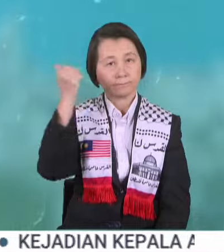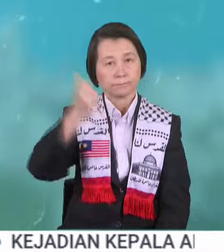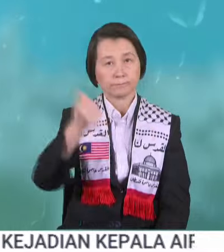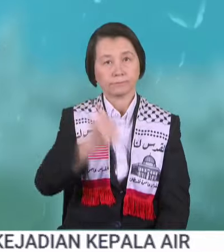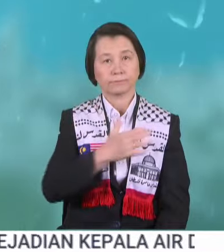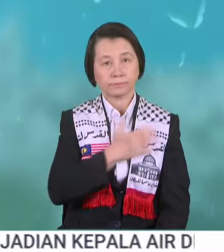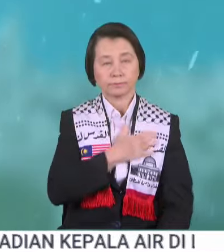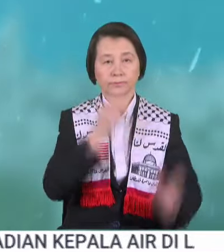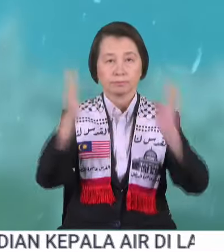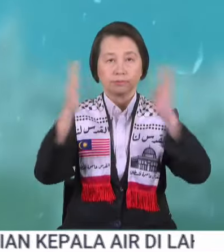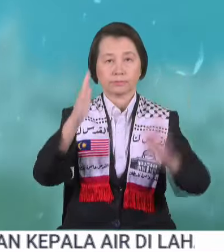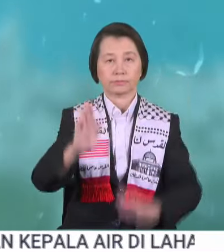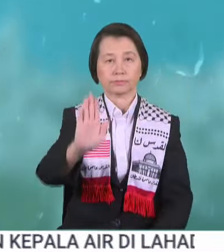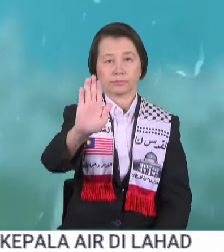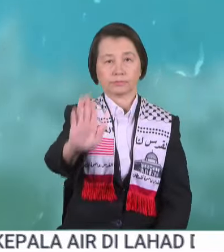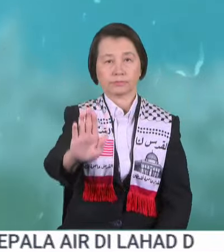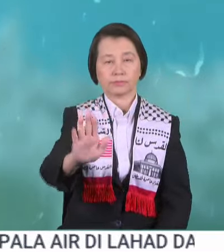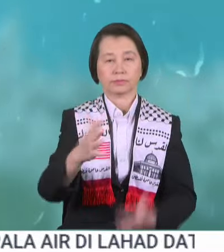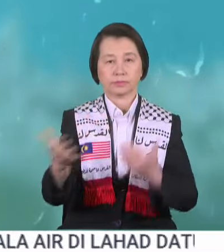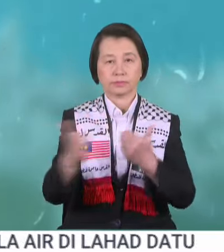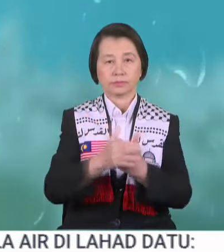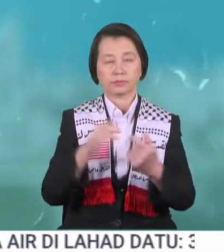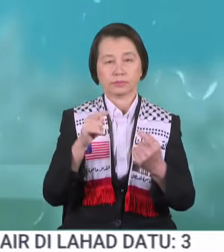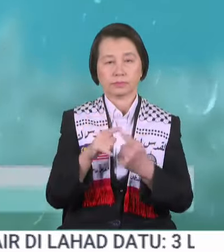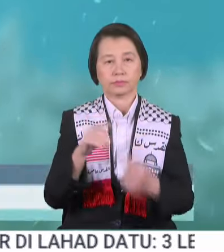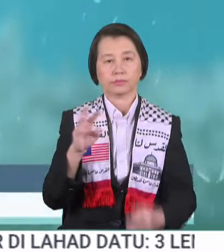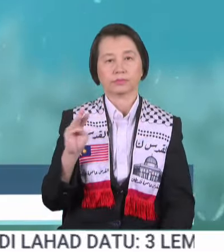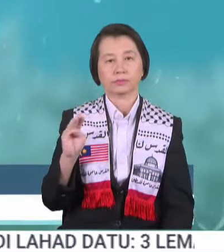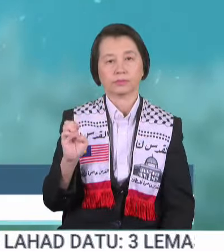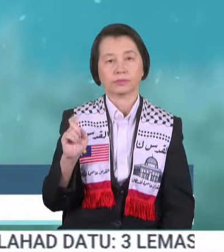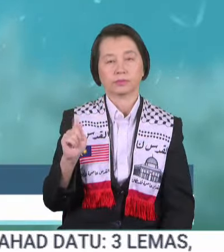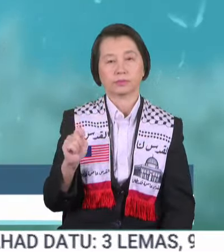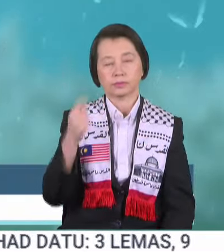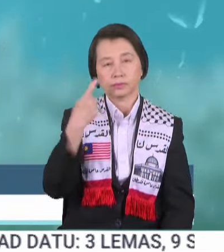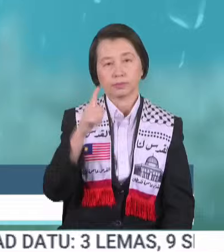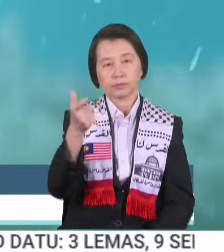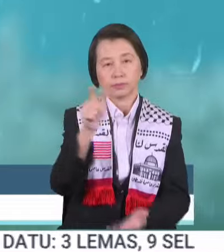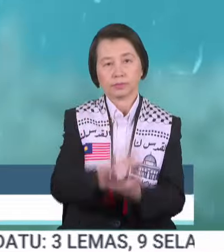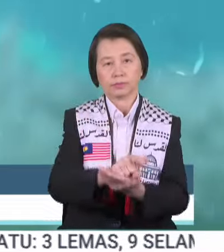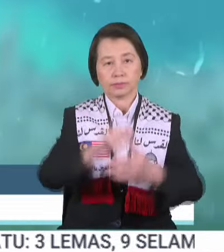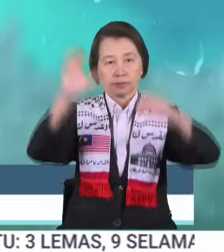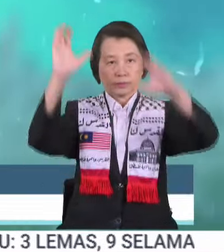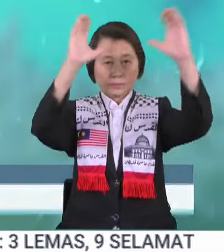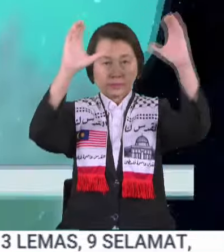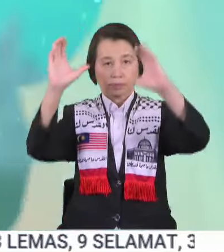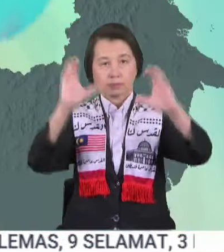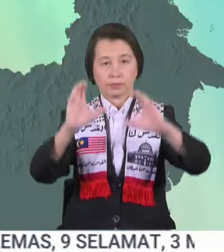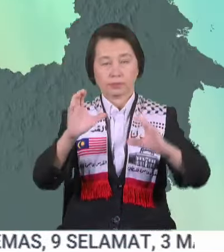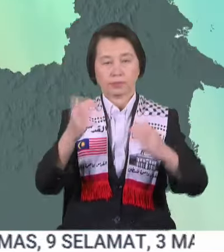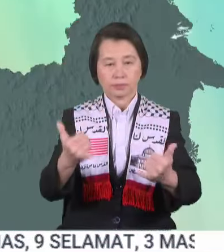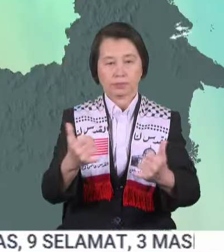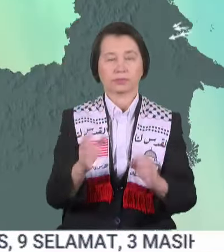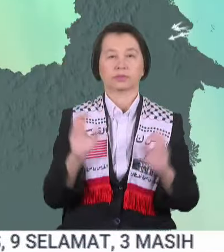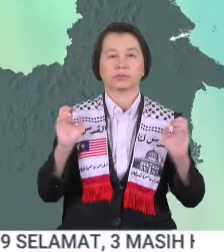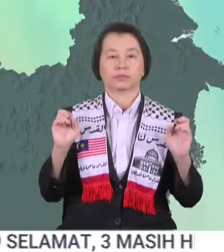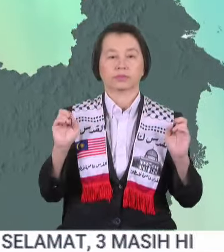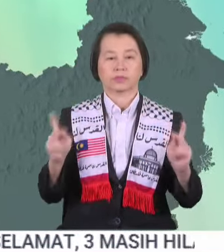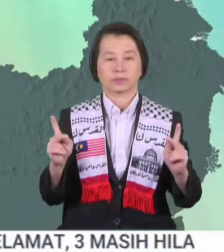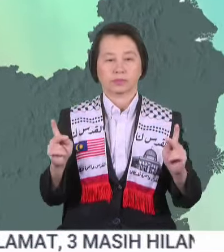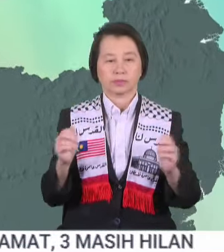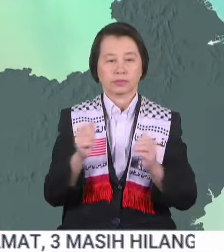Assalamualaikum dan salam Malaysia Madani. Kembali bersama Jabatan Meteorologi Malaysia untuk laporan cuaca pada petang ini. Baik, kita